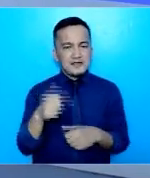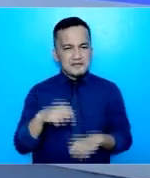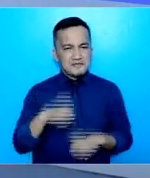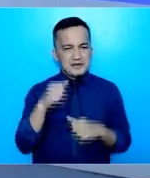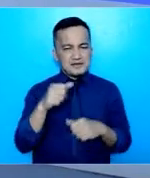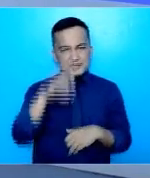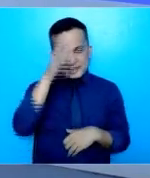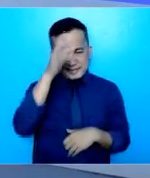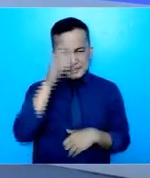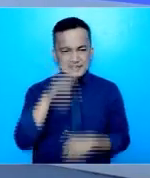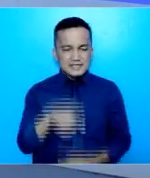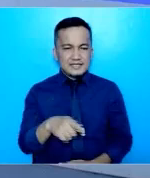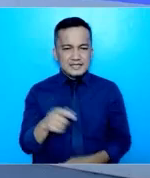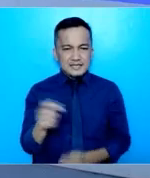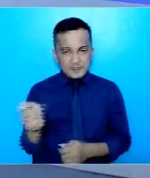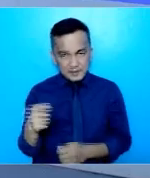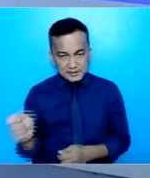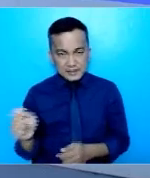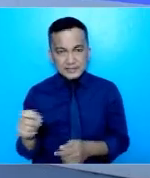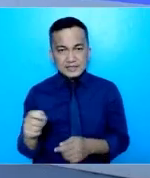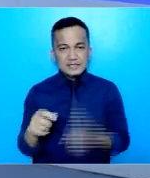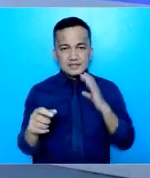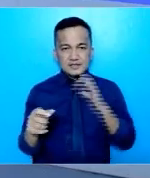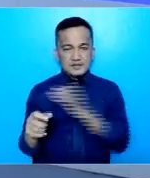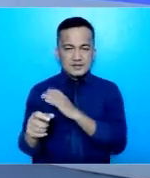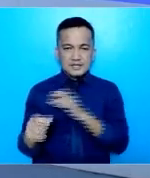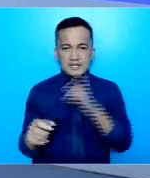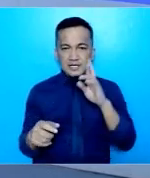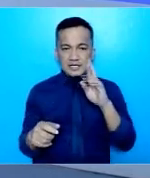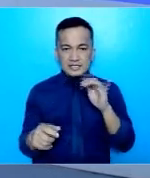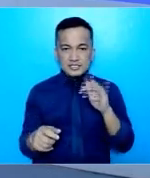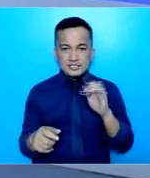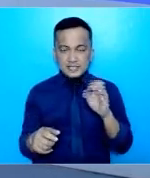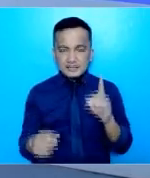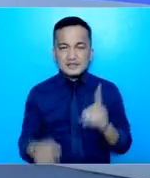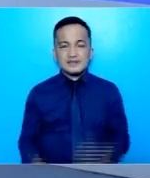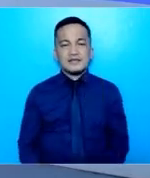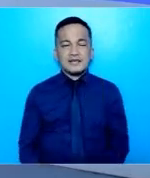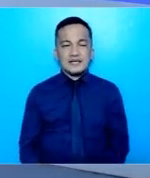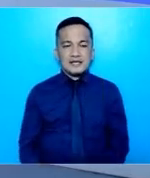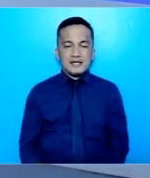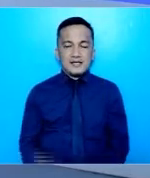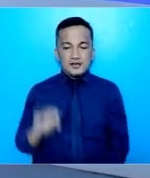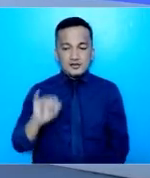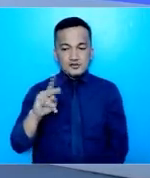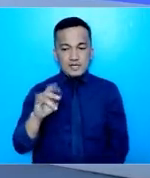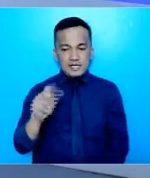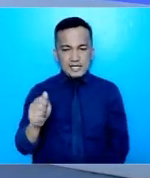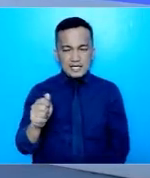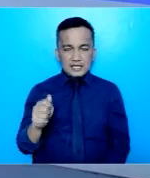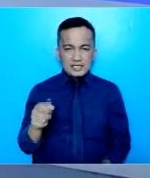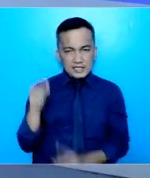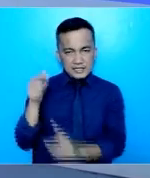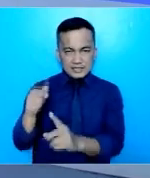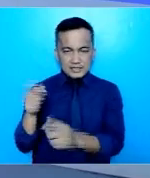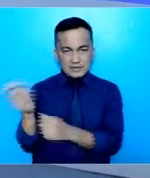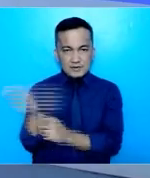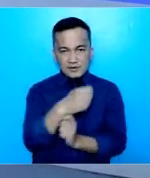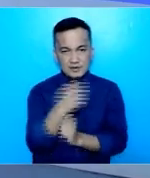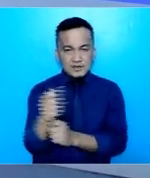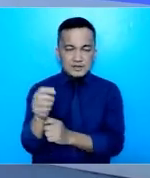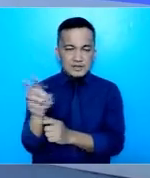naging fencer din na si Congressman Richard Gomez. Target ni Juliana, maiwagayway ang watawat ng Pilipinas sa